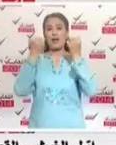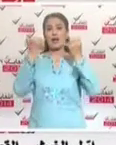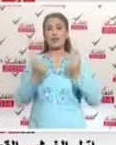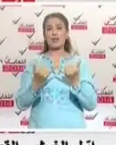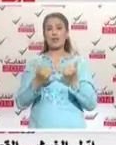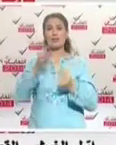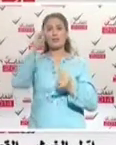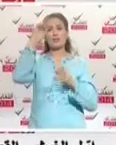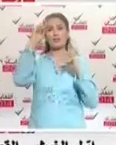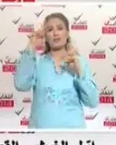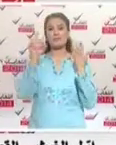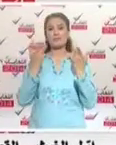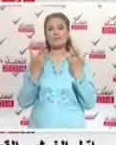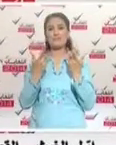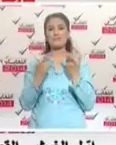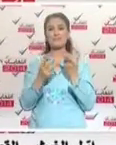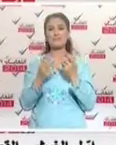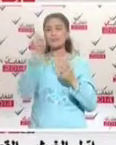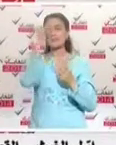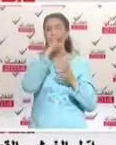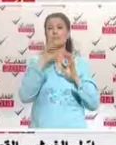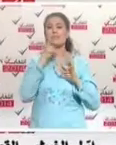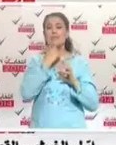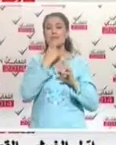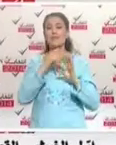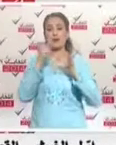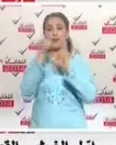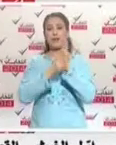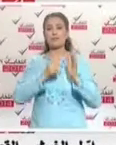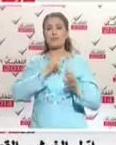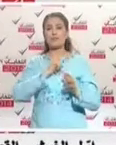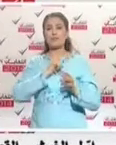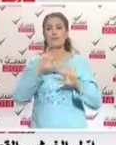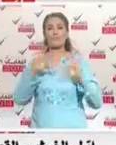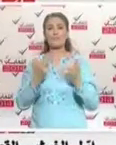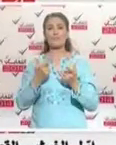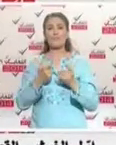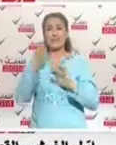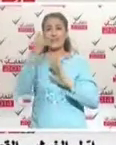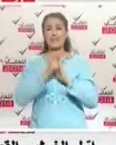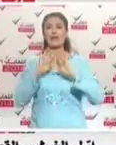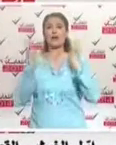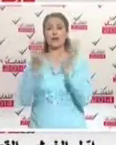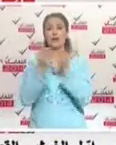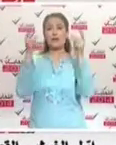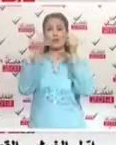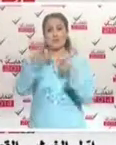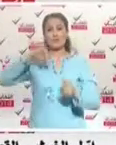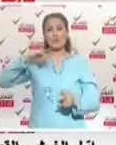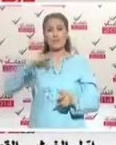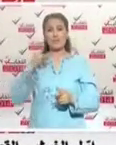وربي يسهل لنا ويسهل الناس الكل والقائمه هذه راهي عملناها نحن وثله من الشباب